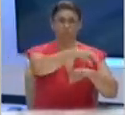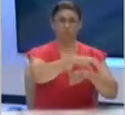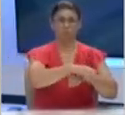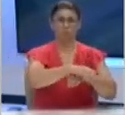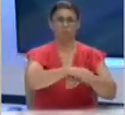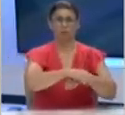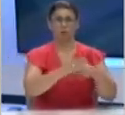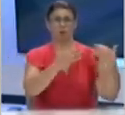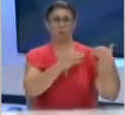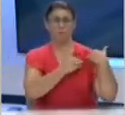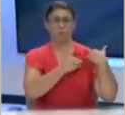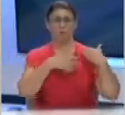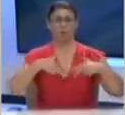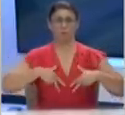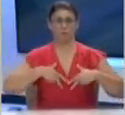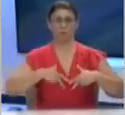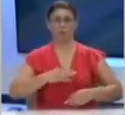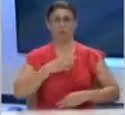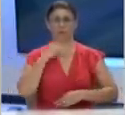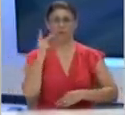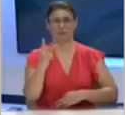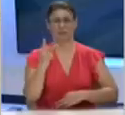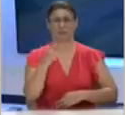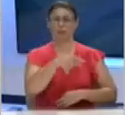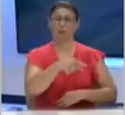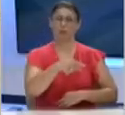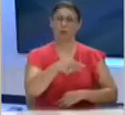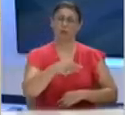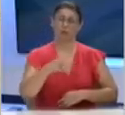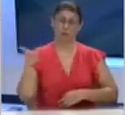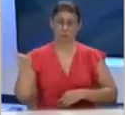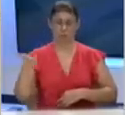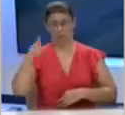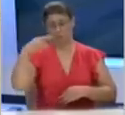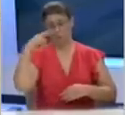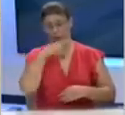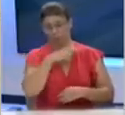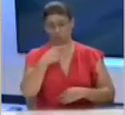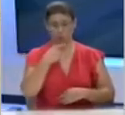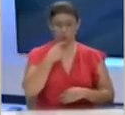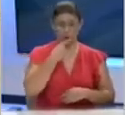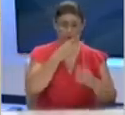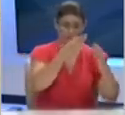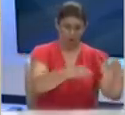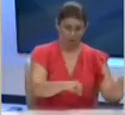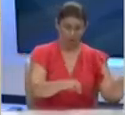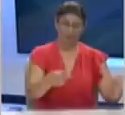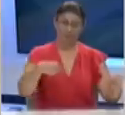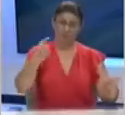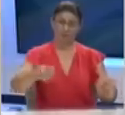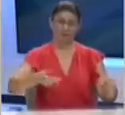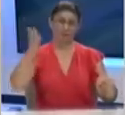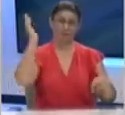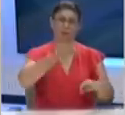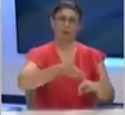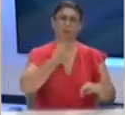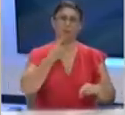μια το Μαξίμου τον άδειαζε και την άλλη το Μαξίμου τον στήριζε, υποσχόταν ότι θα τιμωρηθούν οι